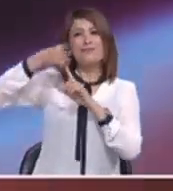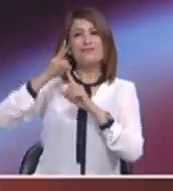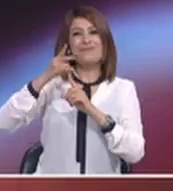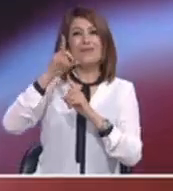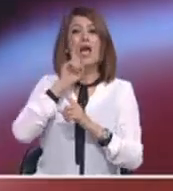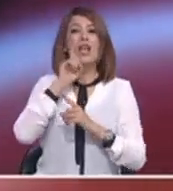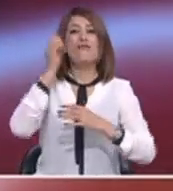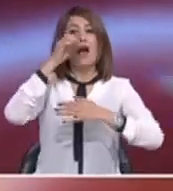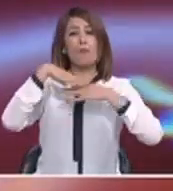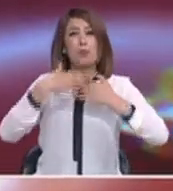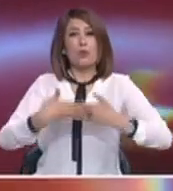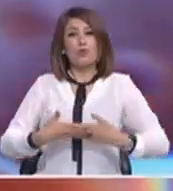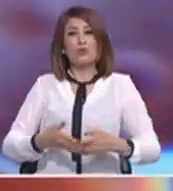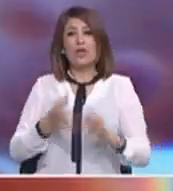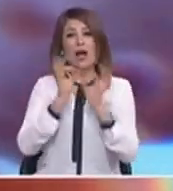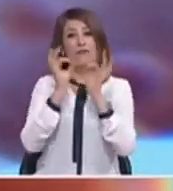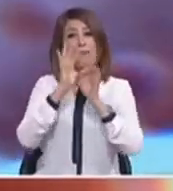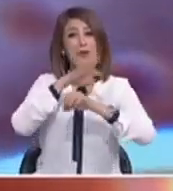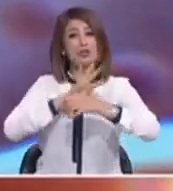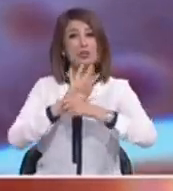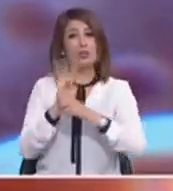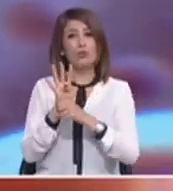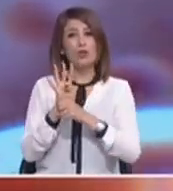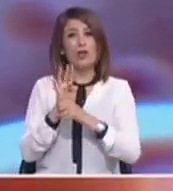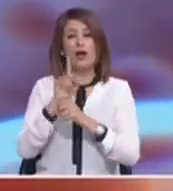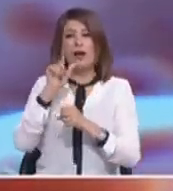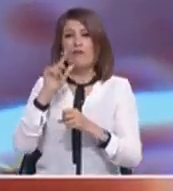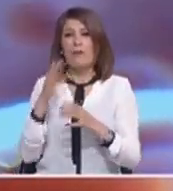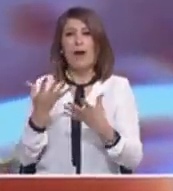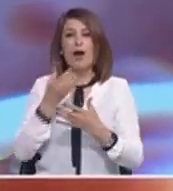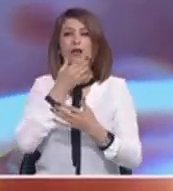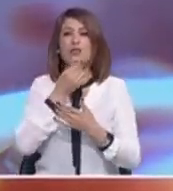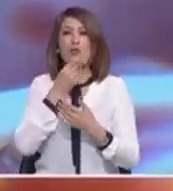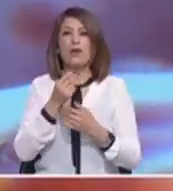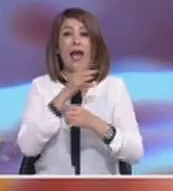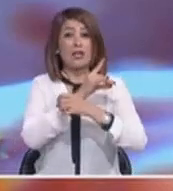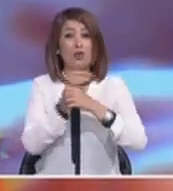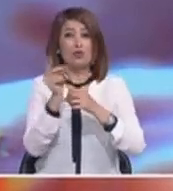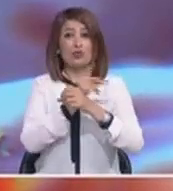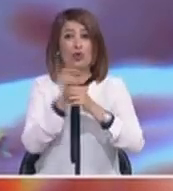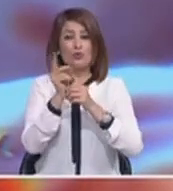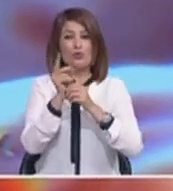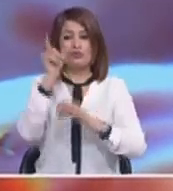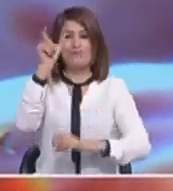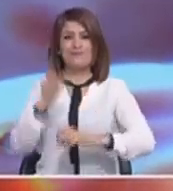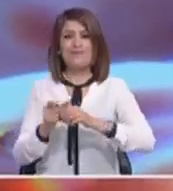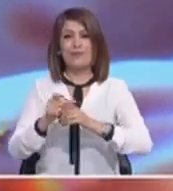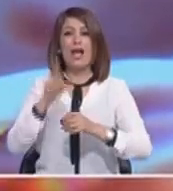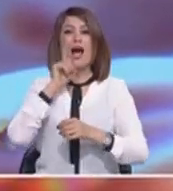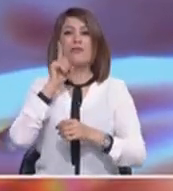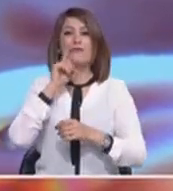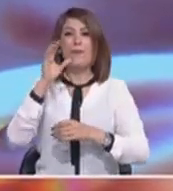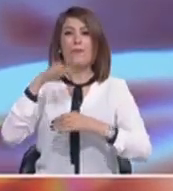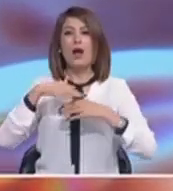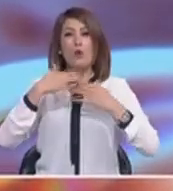حتى وكان ولاده مبكره على المراه كان القرار واحنا في حاله الصحيه